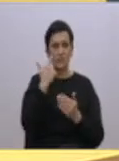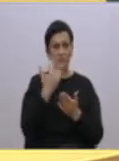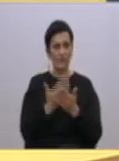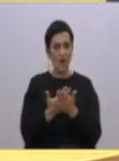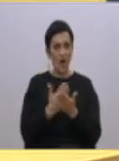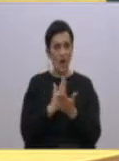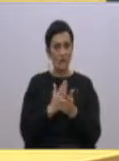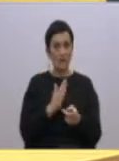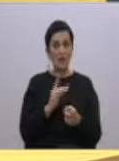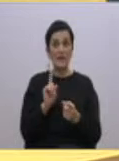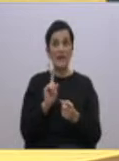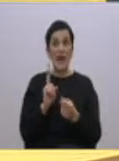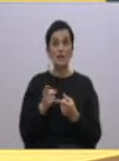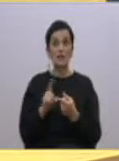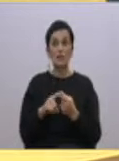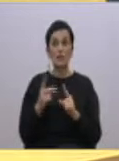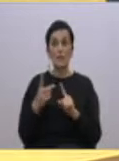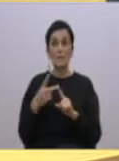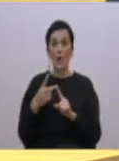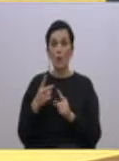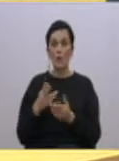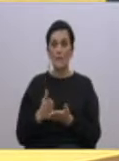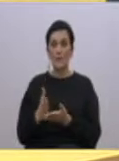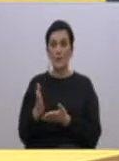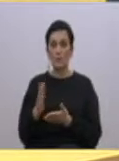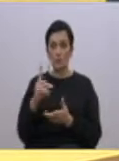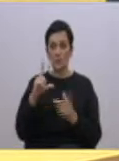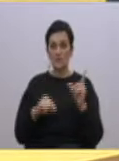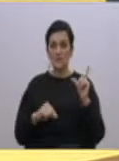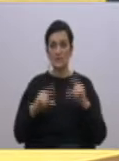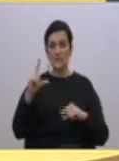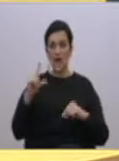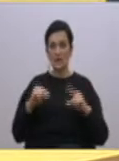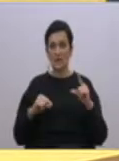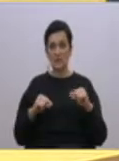რაც შეეხება მეორე მიმართულებას, სტატისტიკას